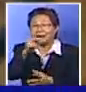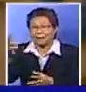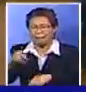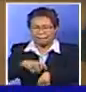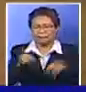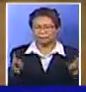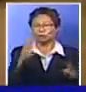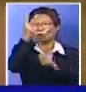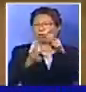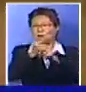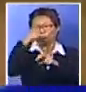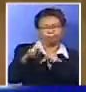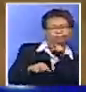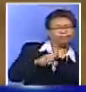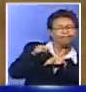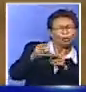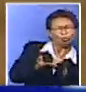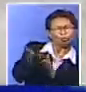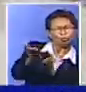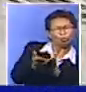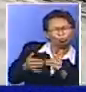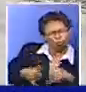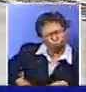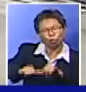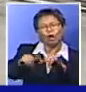2 tahun untuk membuat pemantauan secara berterusan terhadap